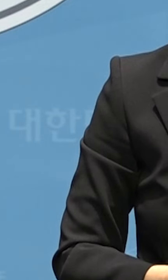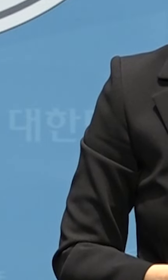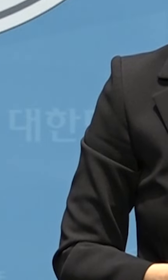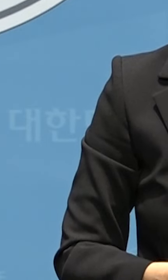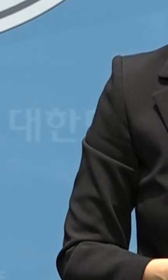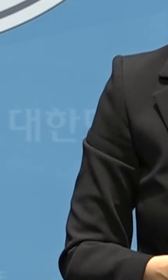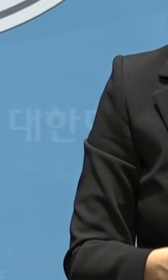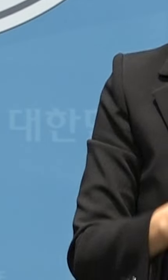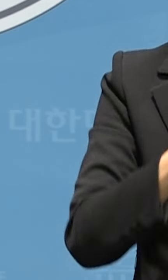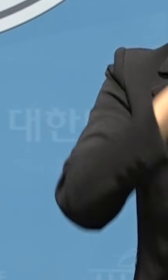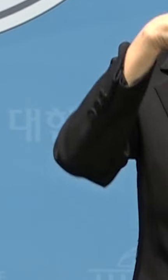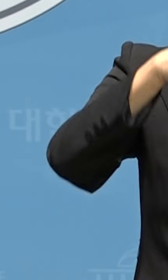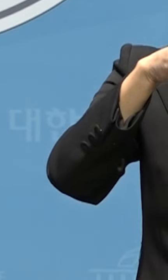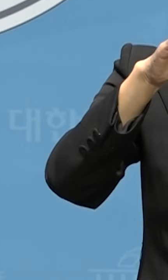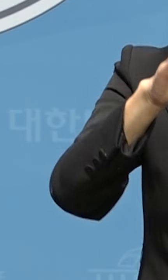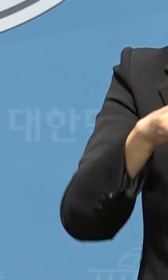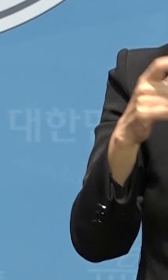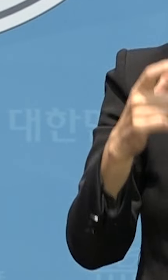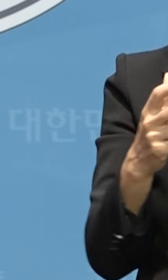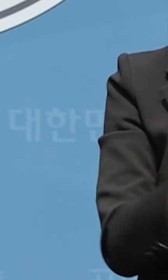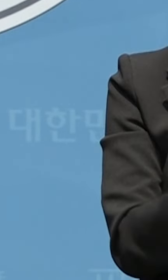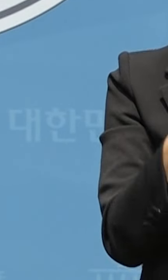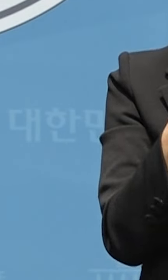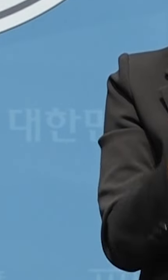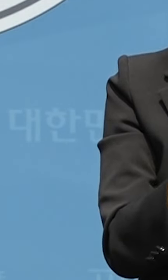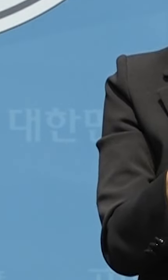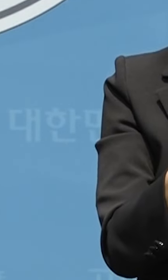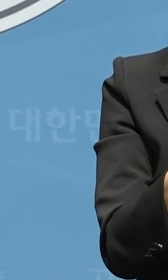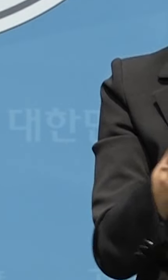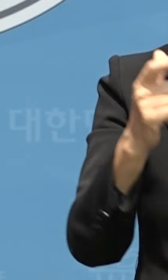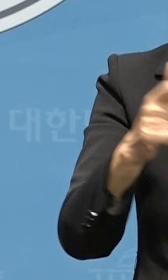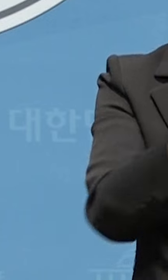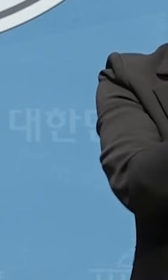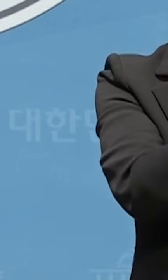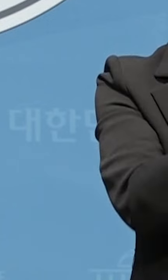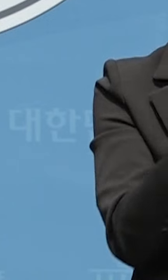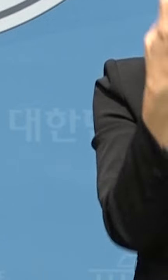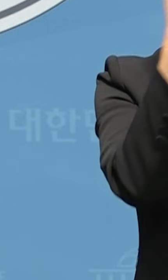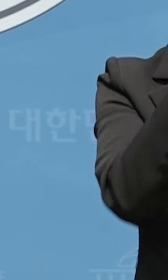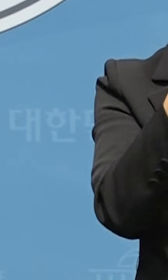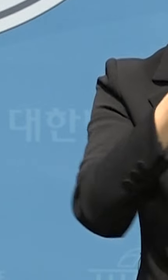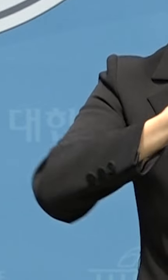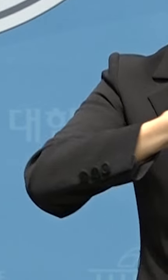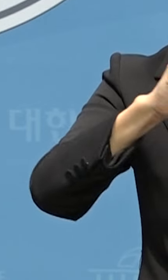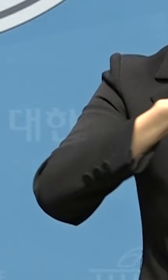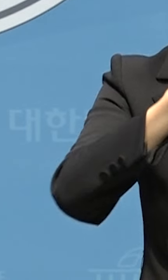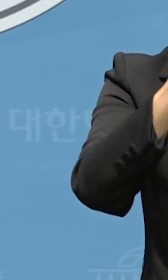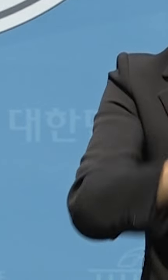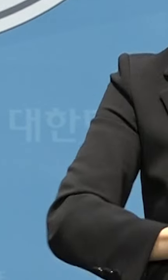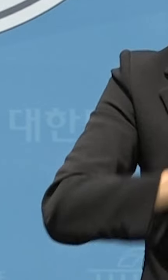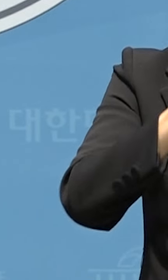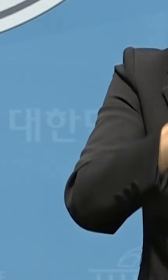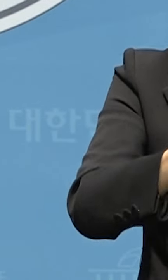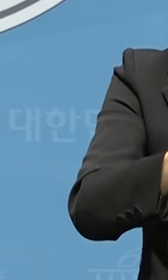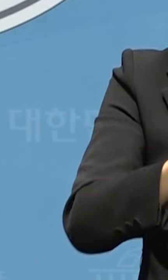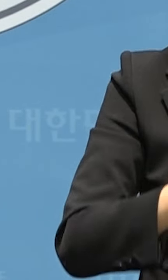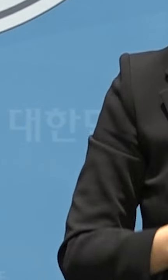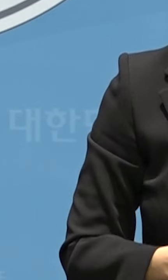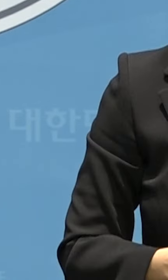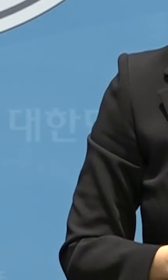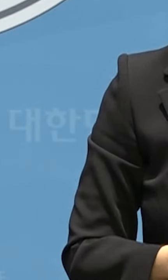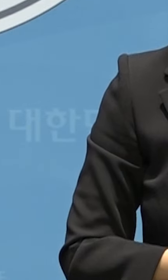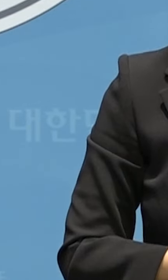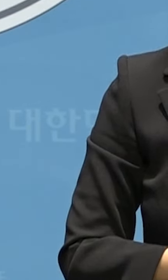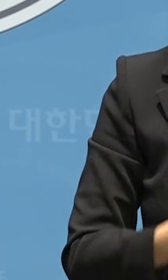앞두고 현역 의원이자 지역위원장으로 지역에서 탄탄한 조직관리와 당원 배가 운동을 수년째 해왔고 심지어 지난